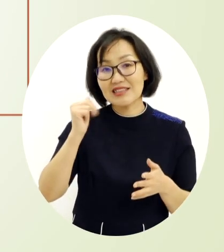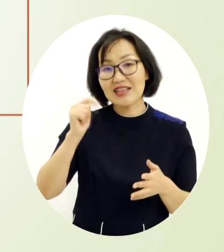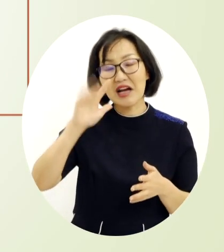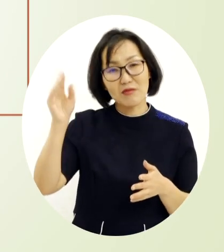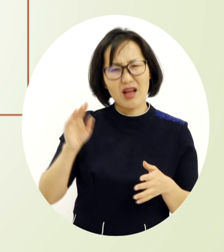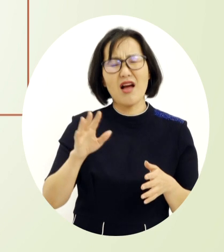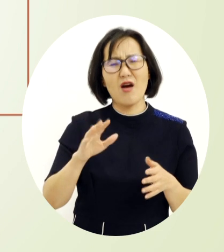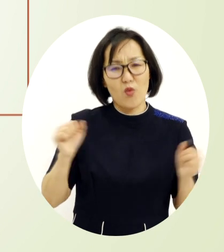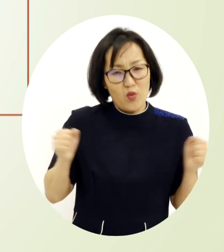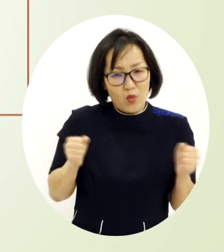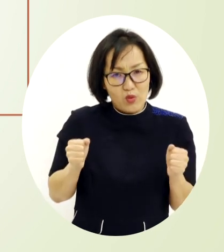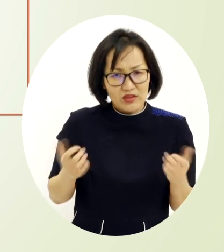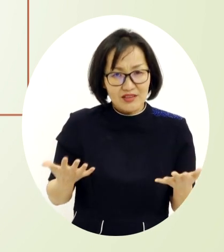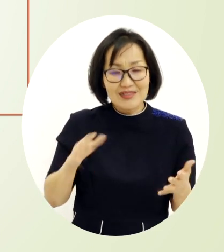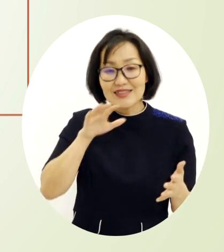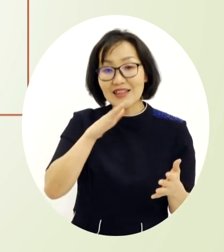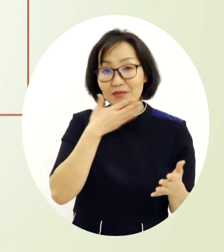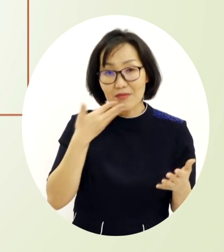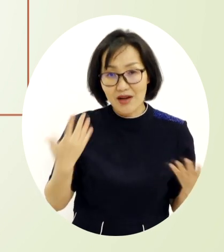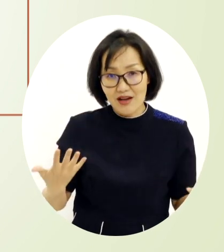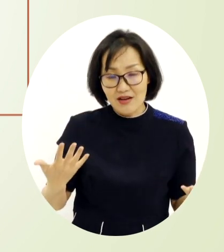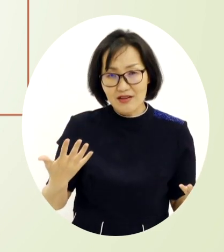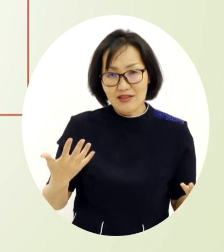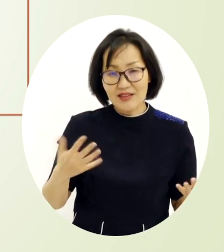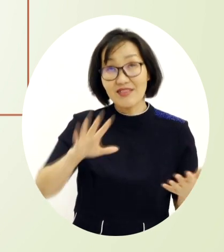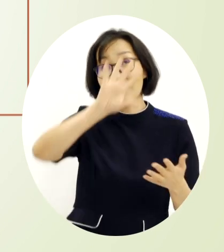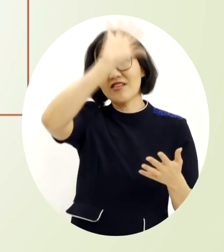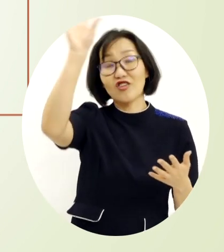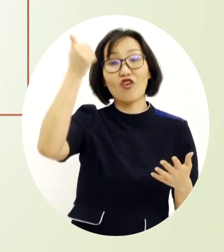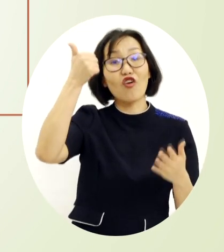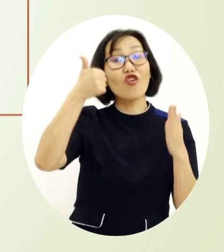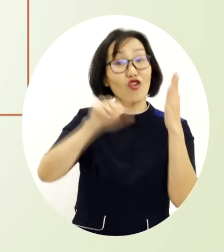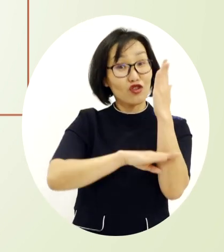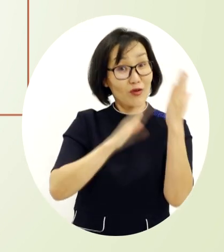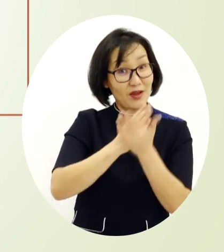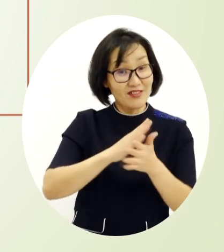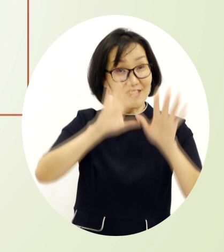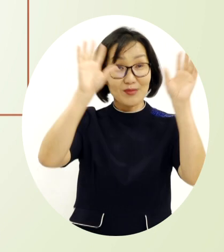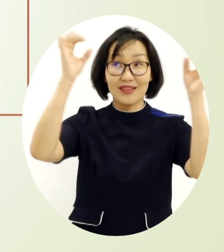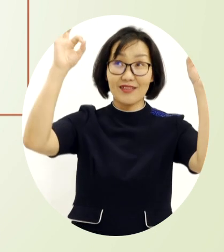Хүйтэн салхигүй тэнгэр цэлмэг байна гэж